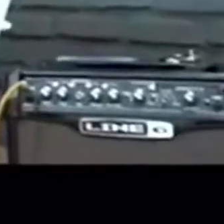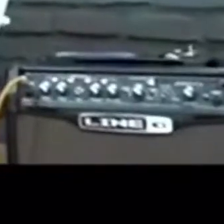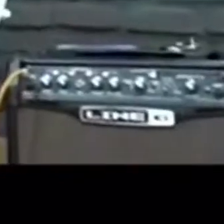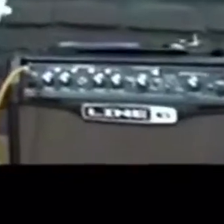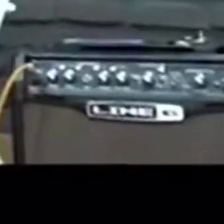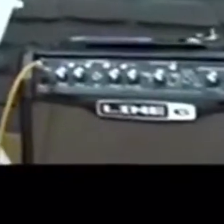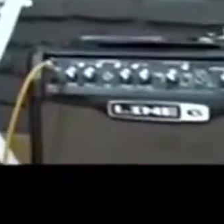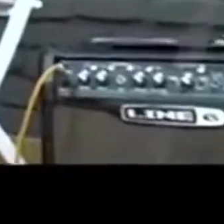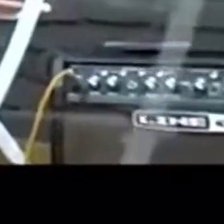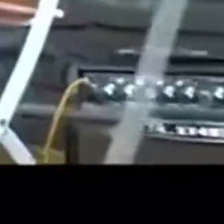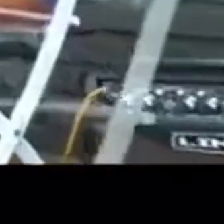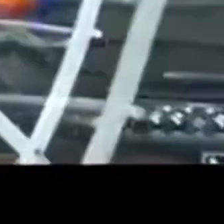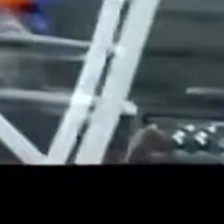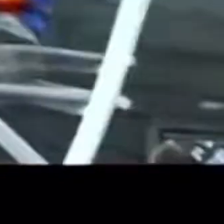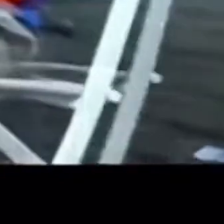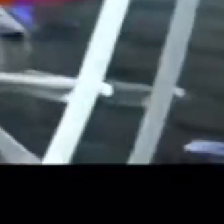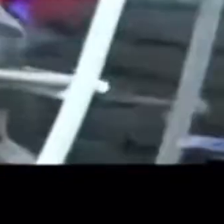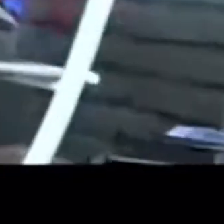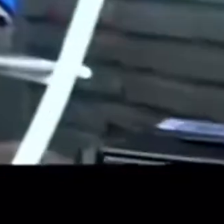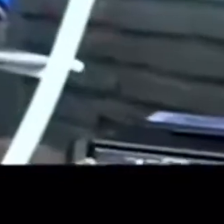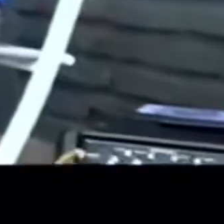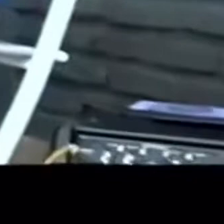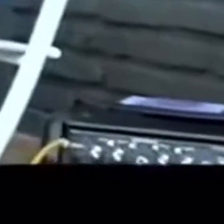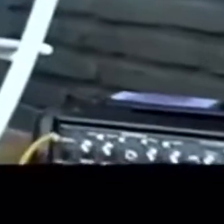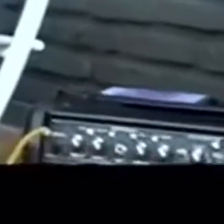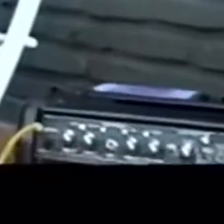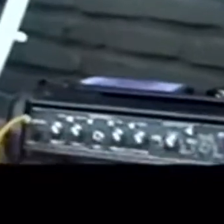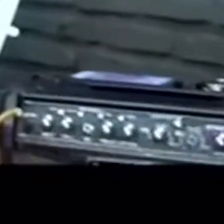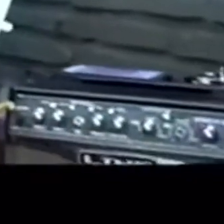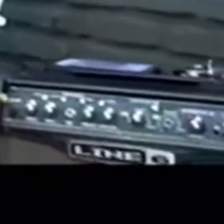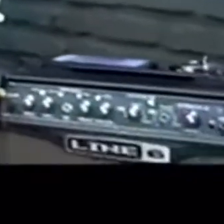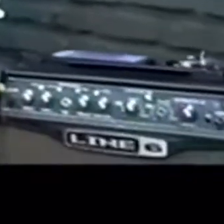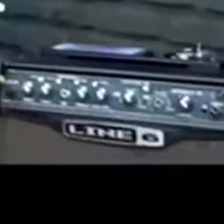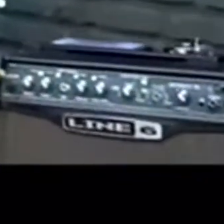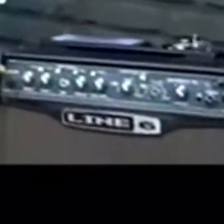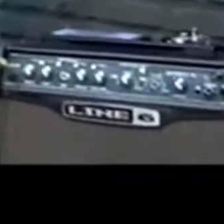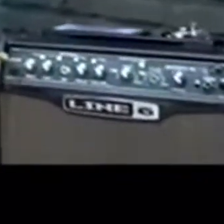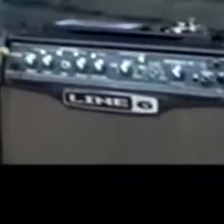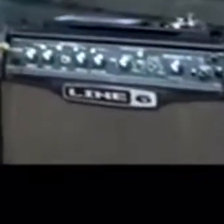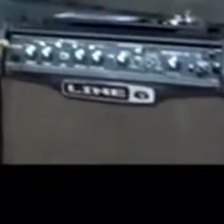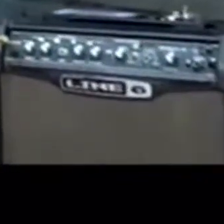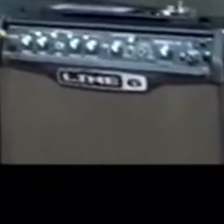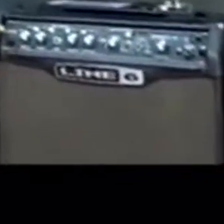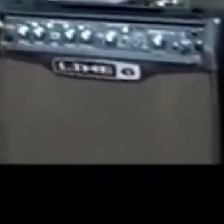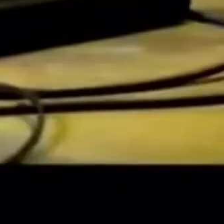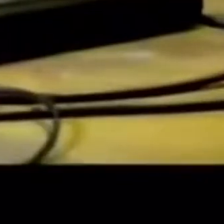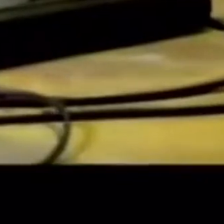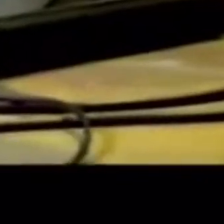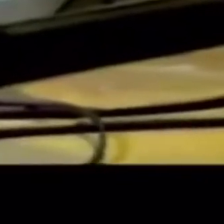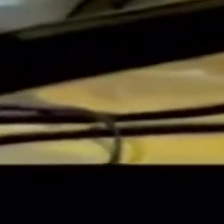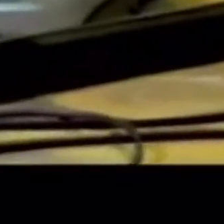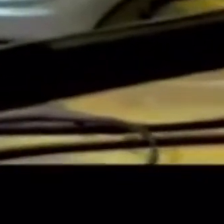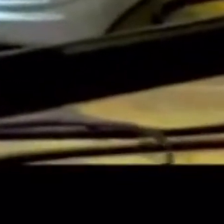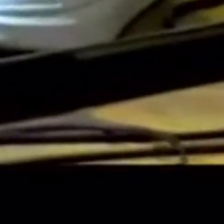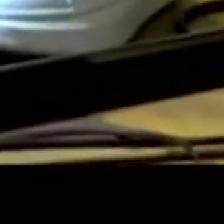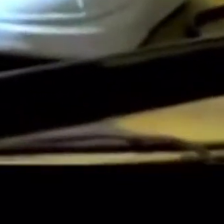Zikumaonekanso ngati anthu odziwa malemba achuluka kuposa owachita.